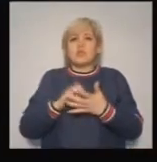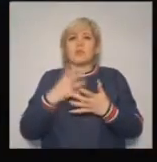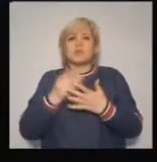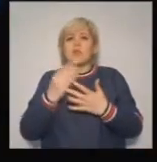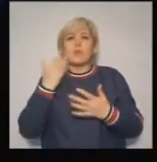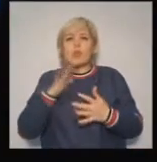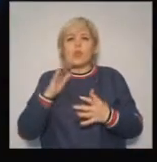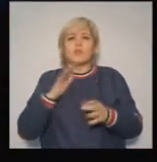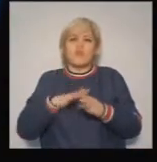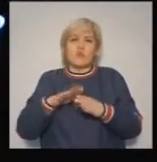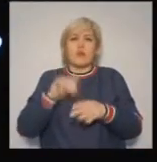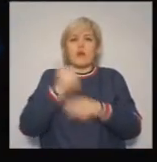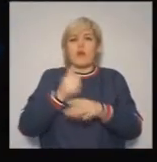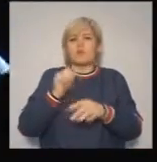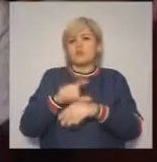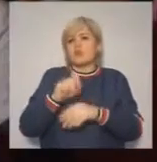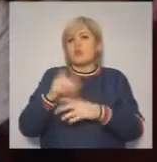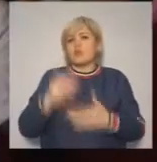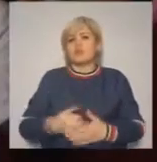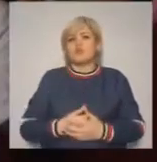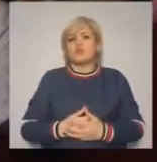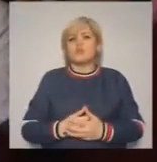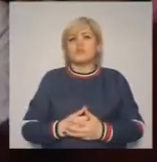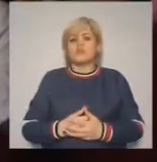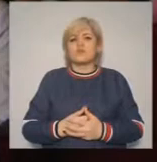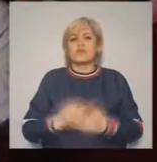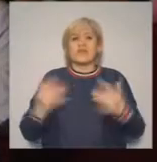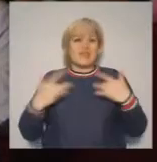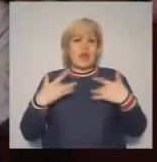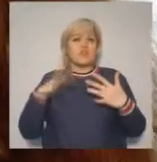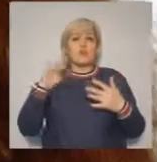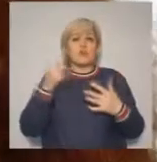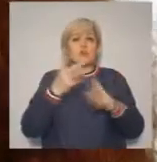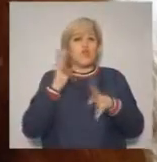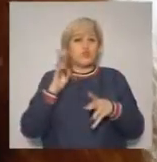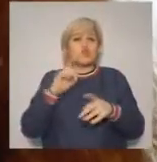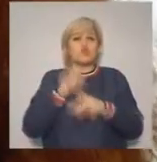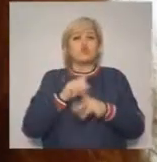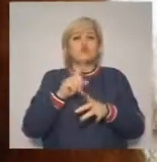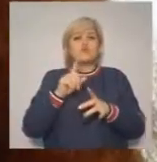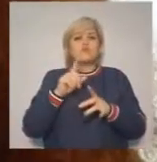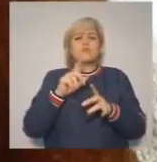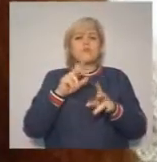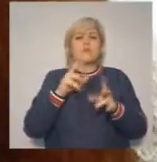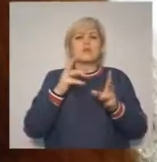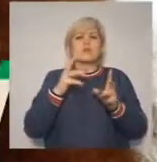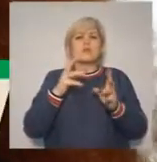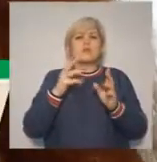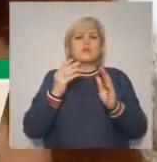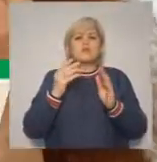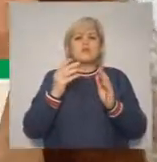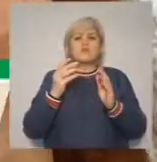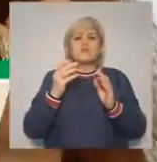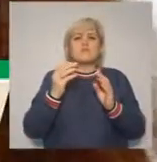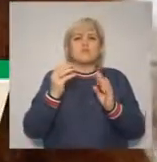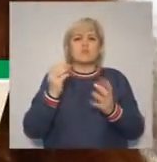будут продолжать заниматься своим нелегким делом и выполнять свою главную задачу. Театр в первую очередь должен вызывать эмоцию, которая